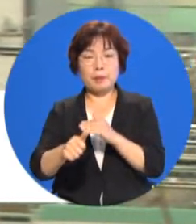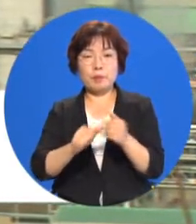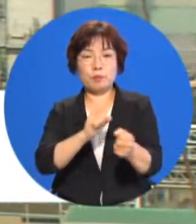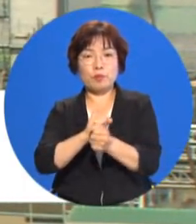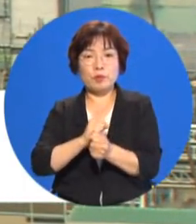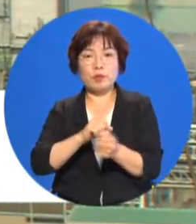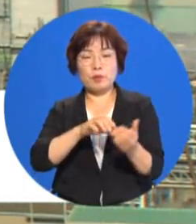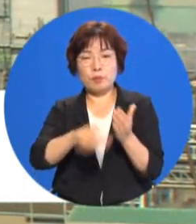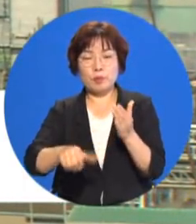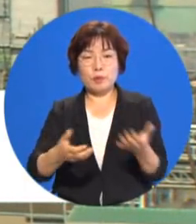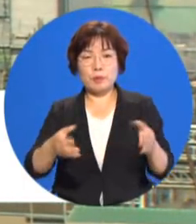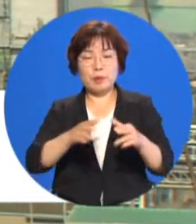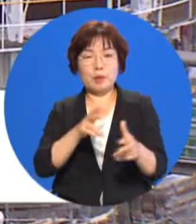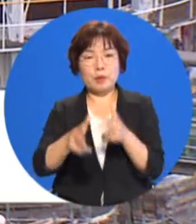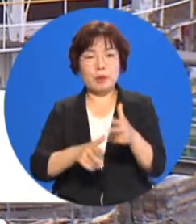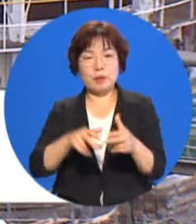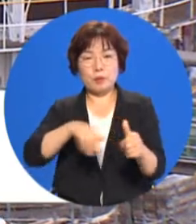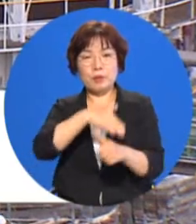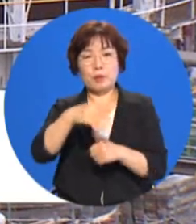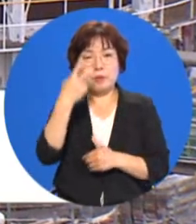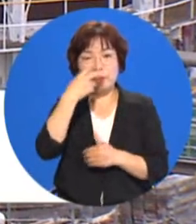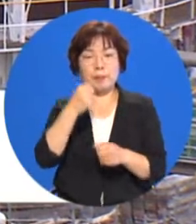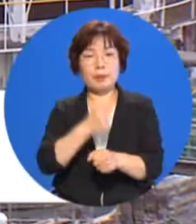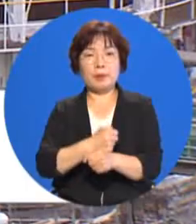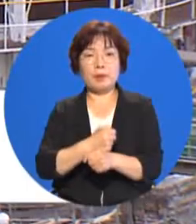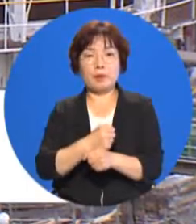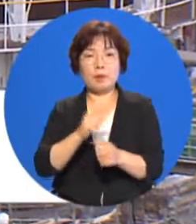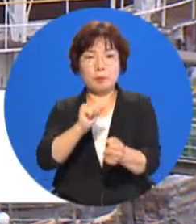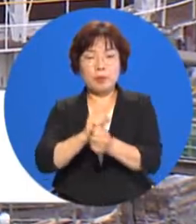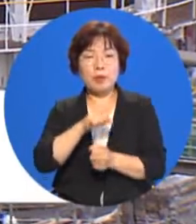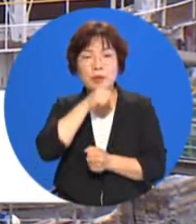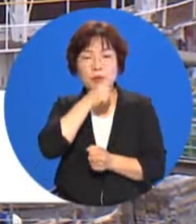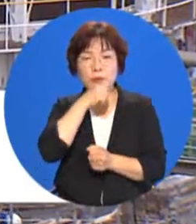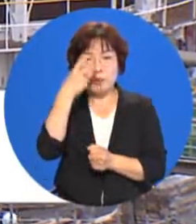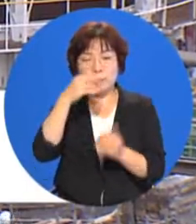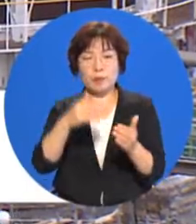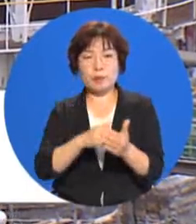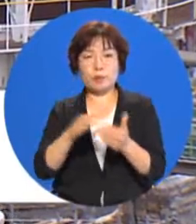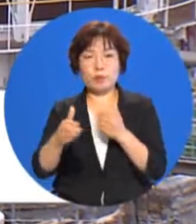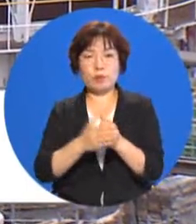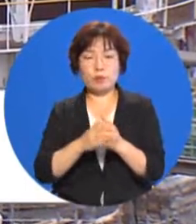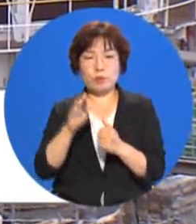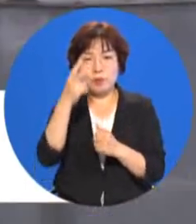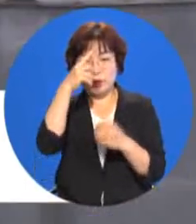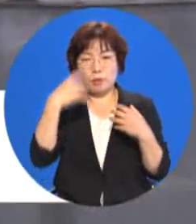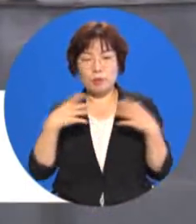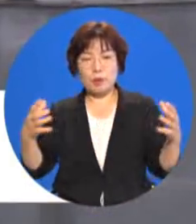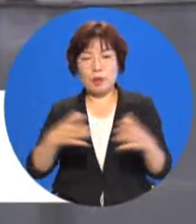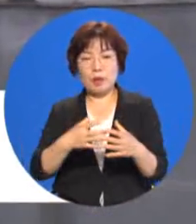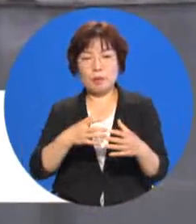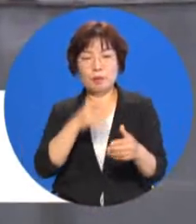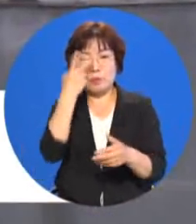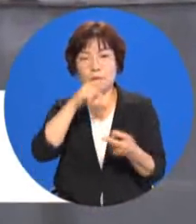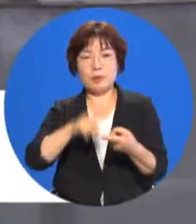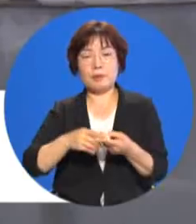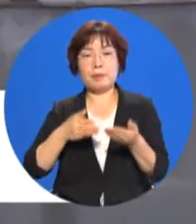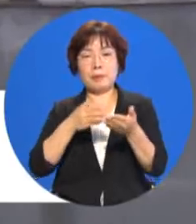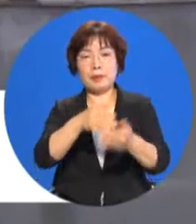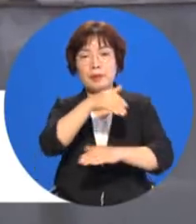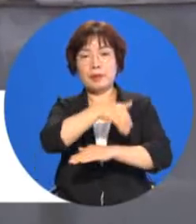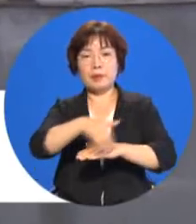오염물질 배출 시설의 가동 상태를 점검하고 오염도 검사를 진행한 뒤 이후 정부의 합동조사를 요청하기로